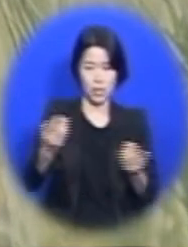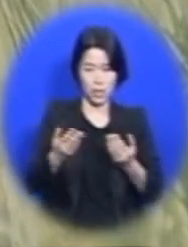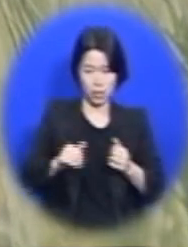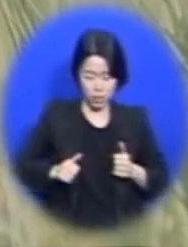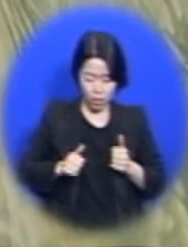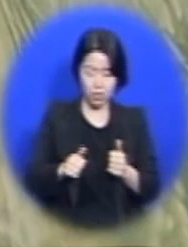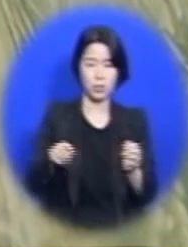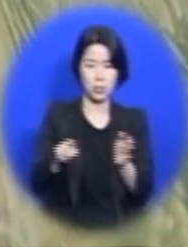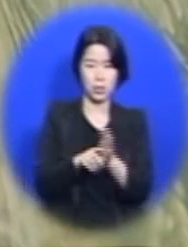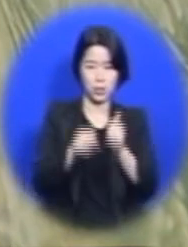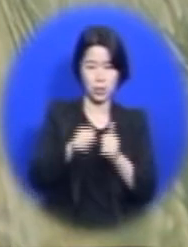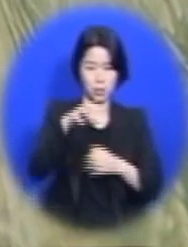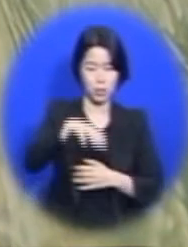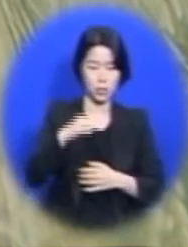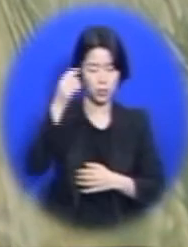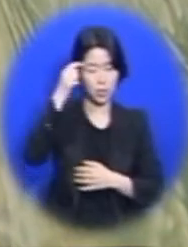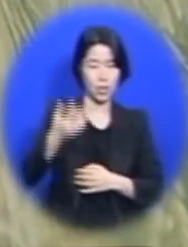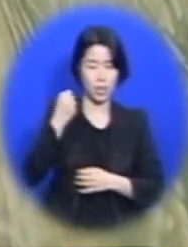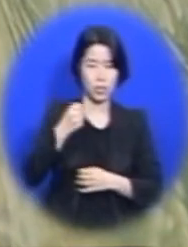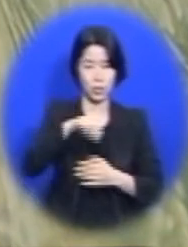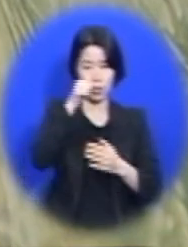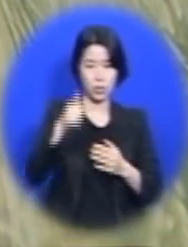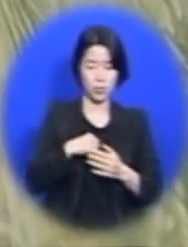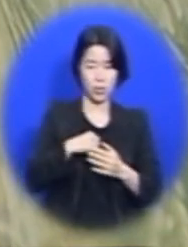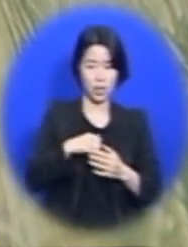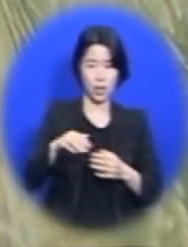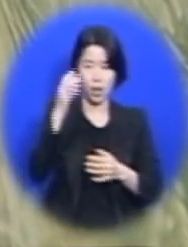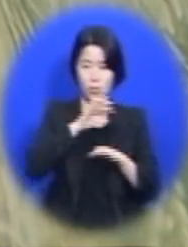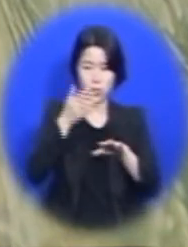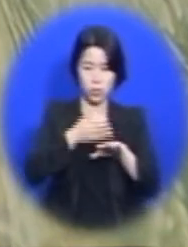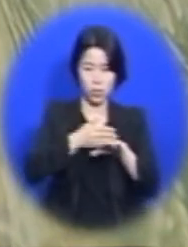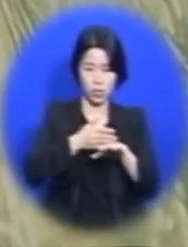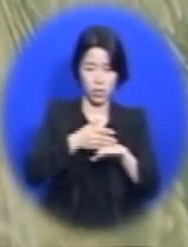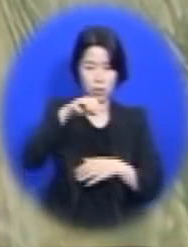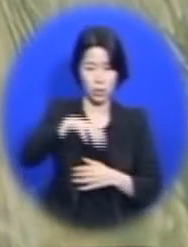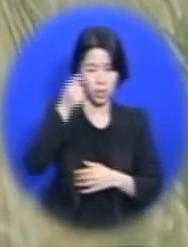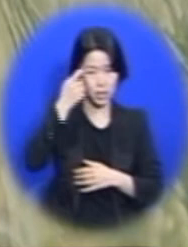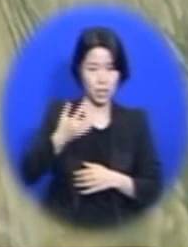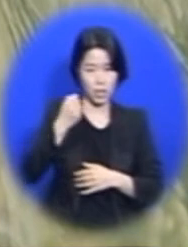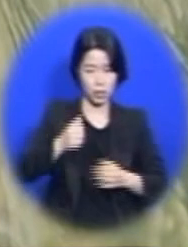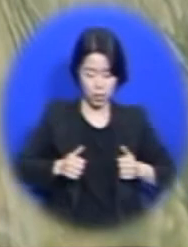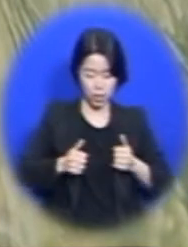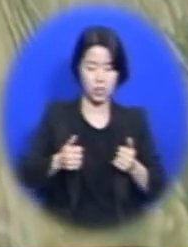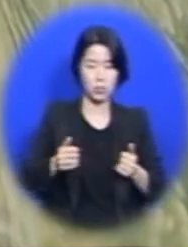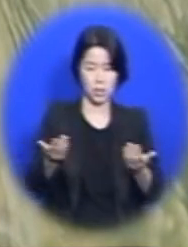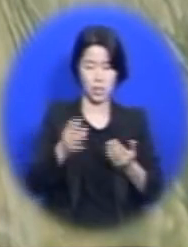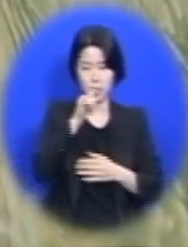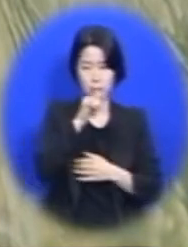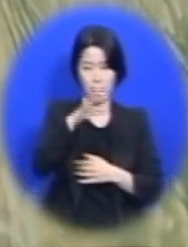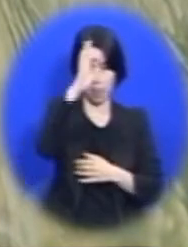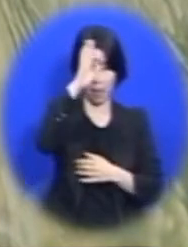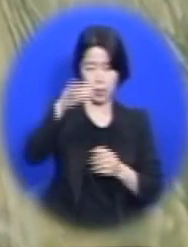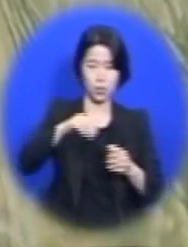실험실도 되고 저를 정금과 같이 훈련시킨 곳이라 성실히 근무했습니다. IMF 때도 호황을